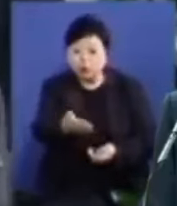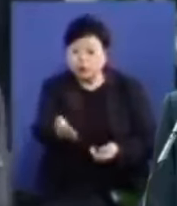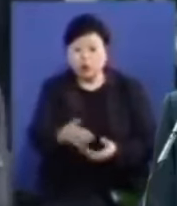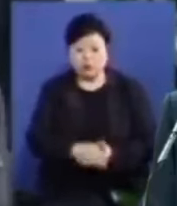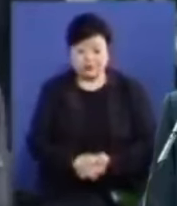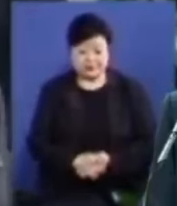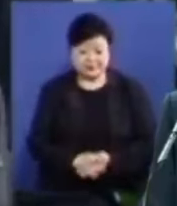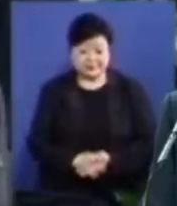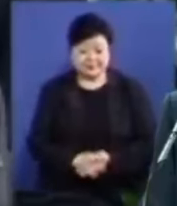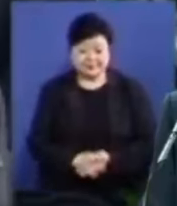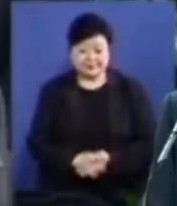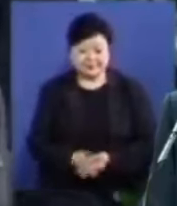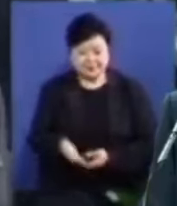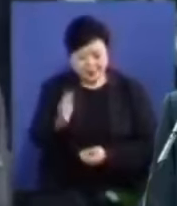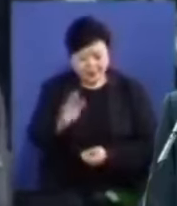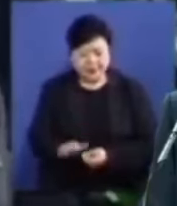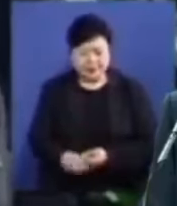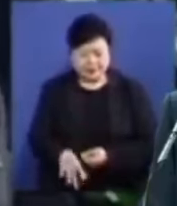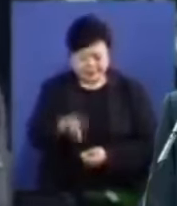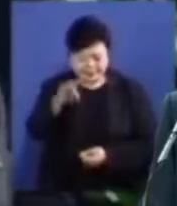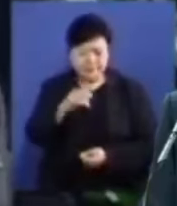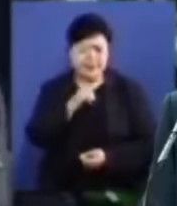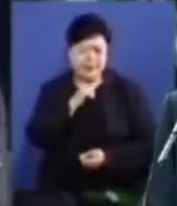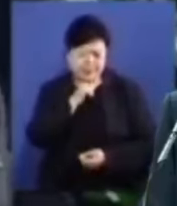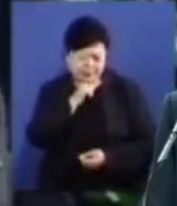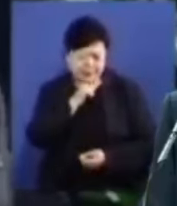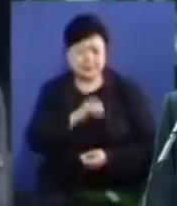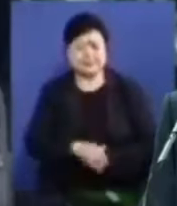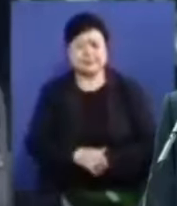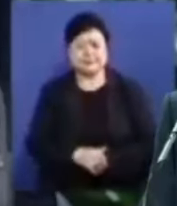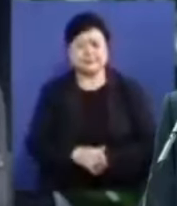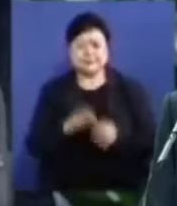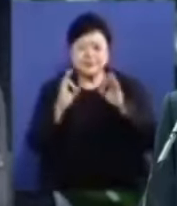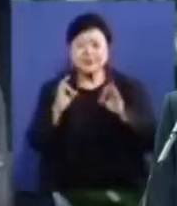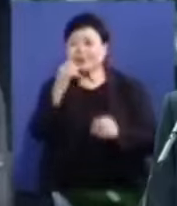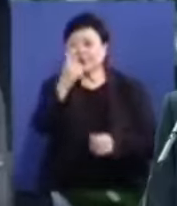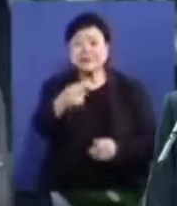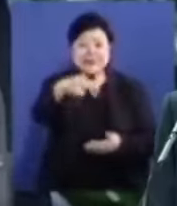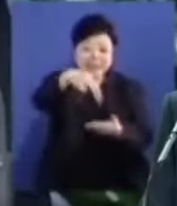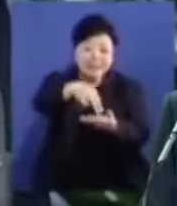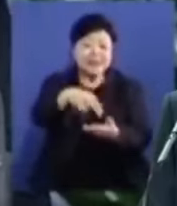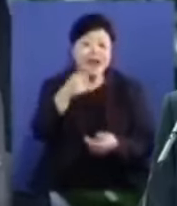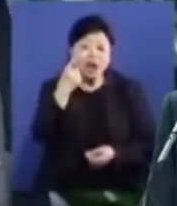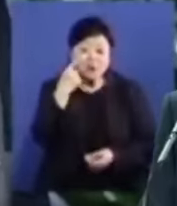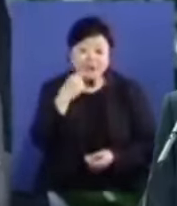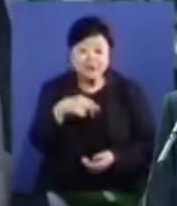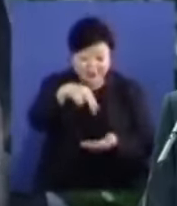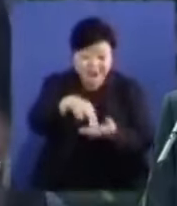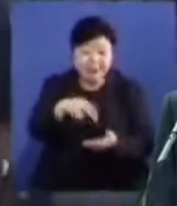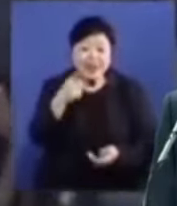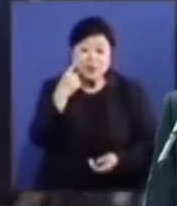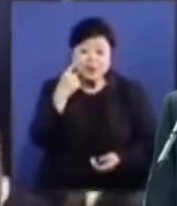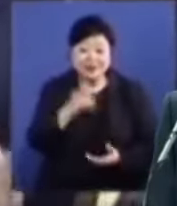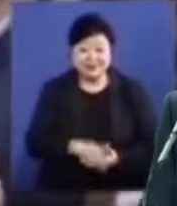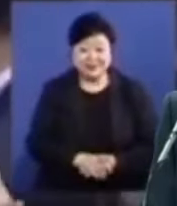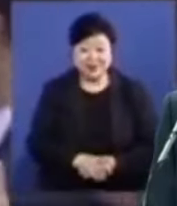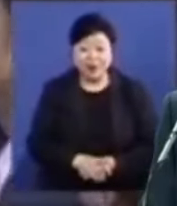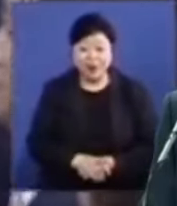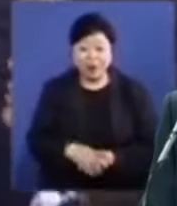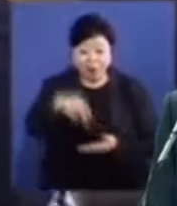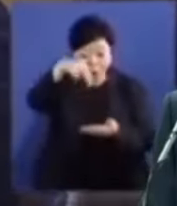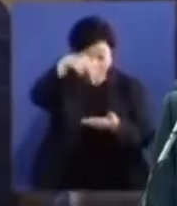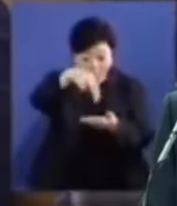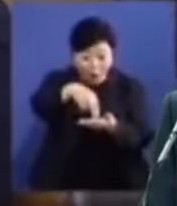그렇지, 그렇게 말할 수 있지 않아요? 우리 김 회장 한번 일어나 보십시오. 여기 어디 있을 거야? 예.